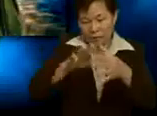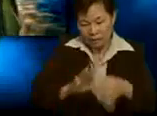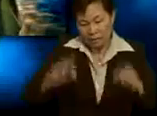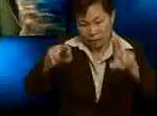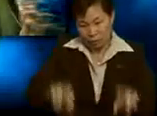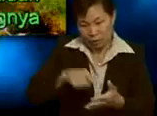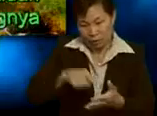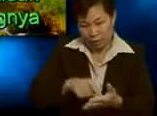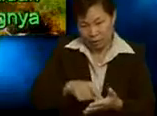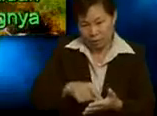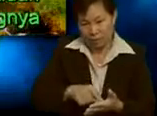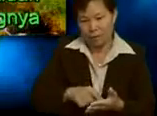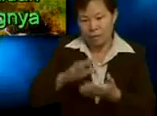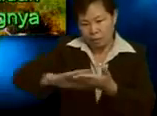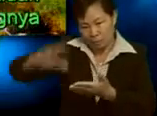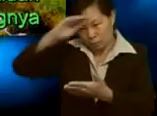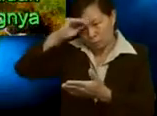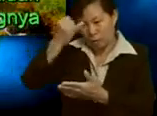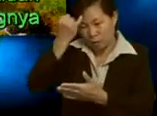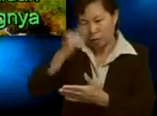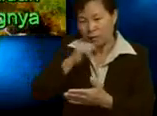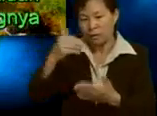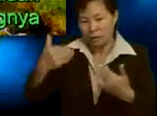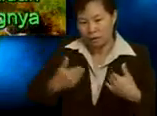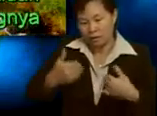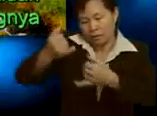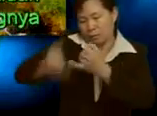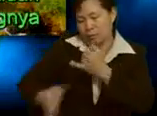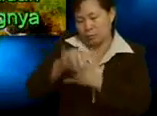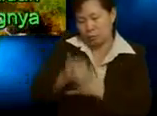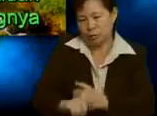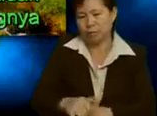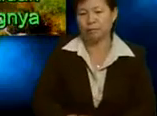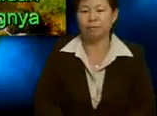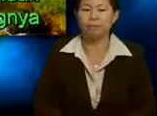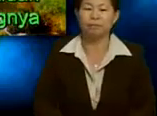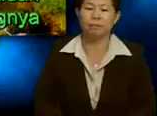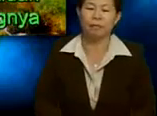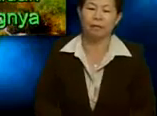rakyat ini, menuntut ilmu tidak ada penghujungnya.